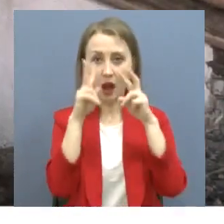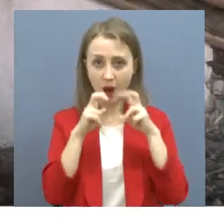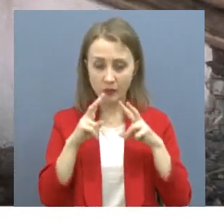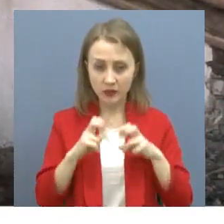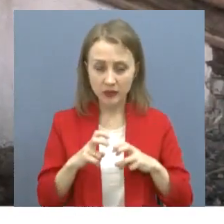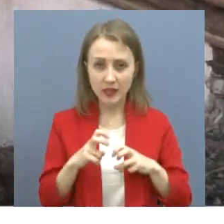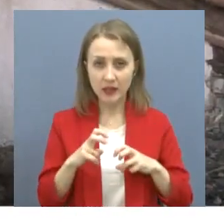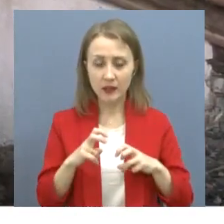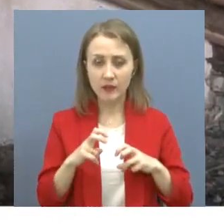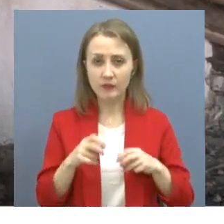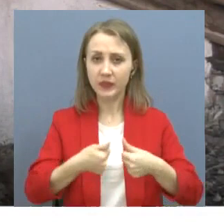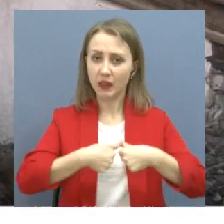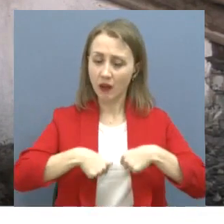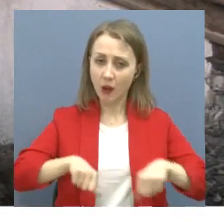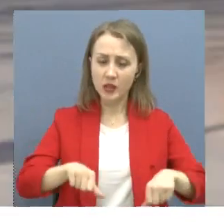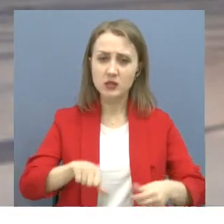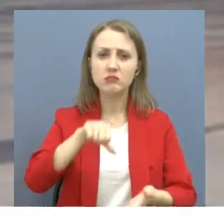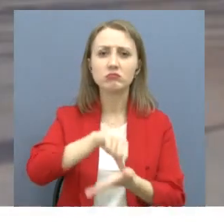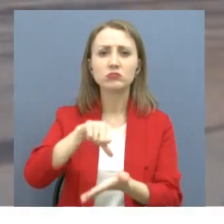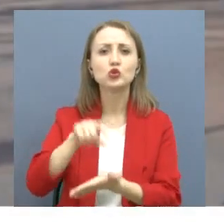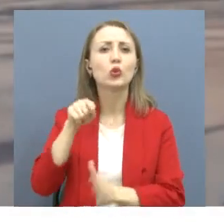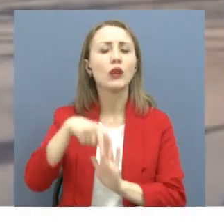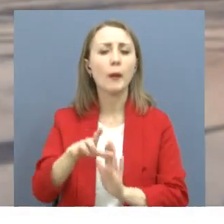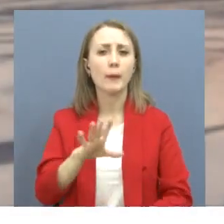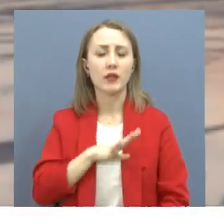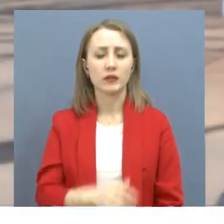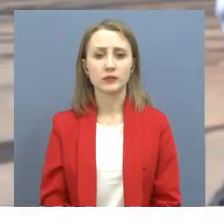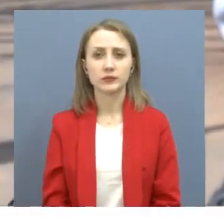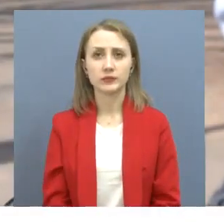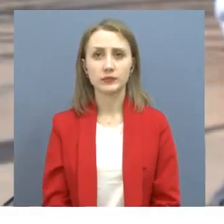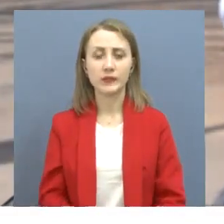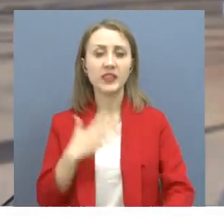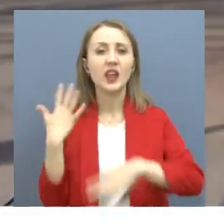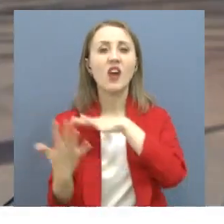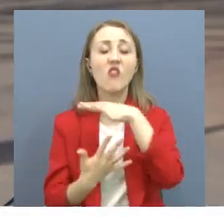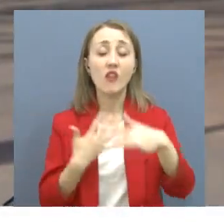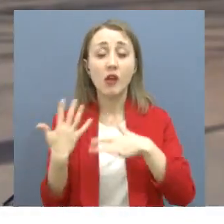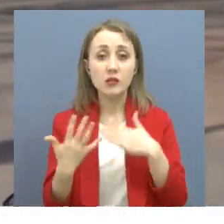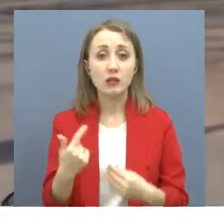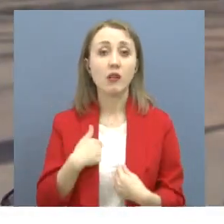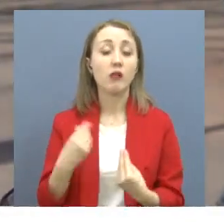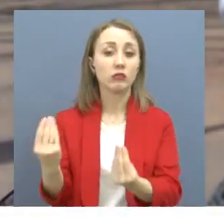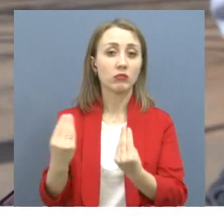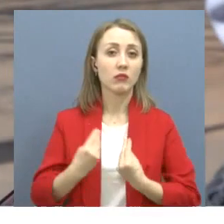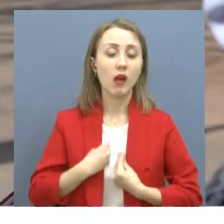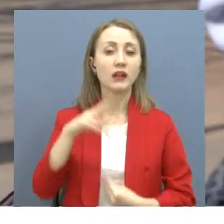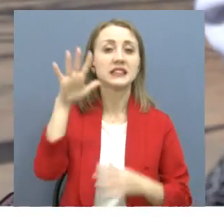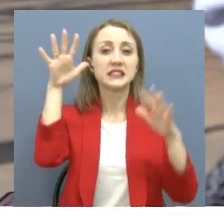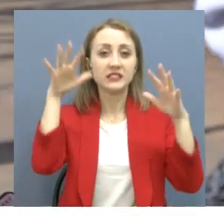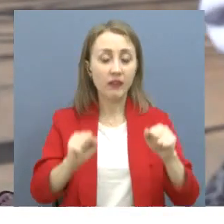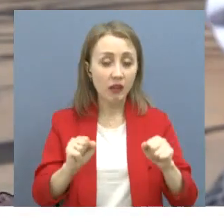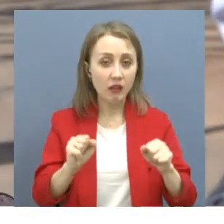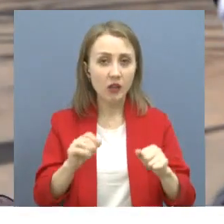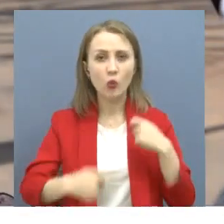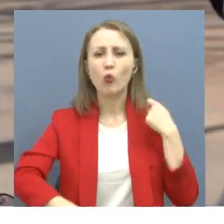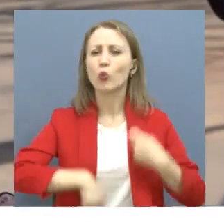поднимать экспертизу, смотреть, что там было вообще. Ураганный ветер принес нам также, кроме отключения электроэнергии, большие ущербы, скажем